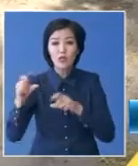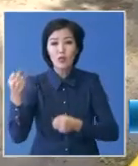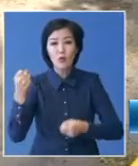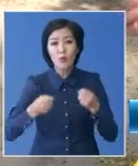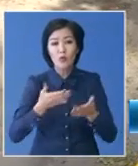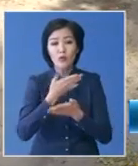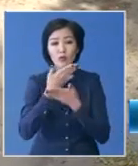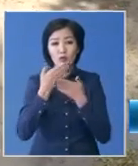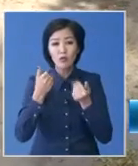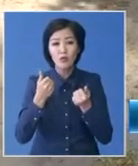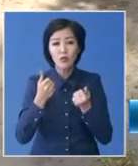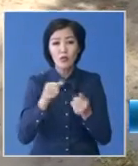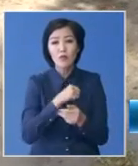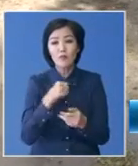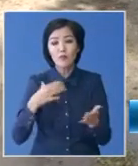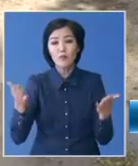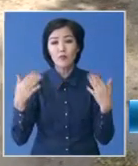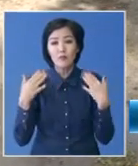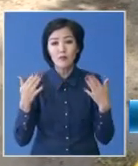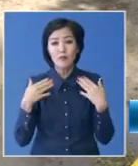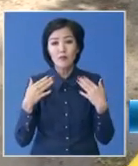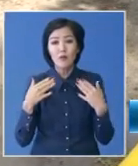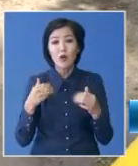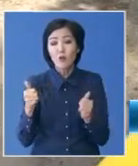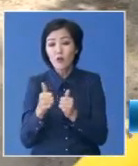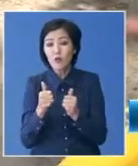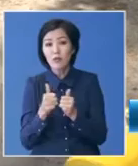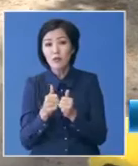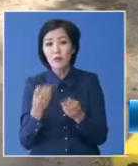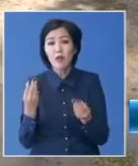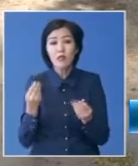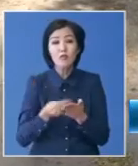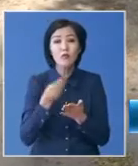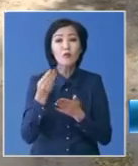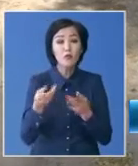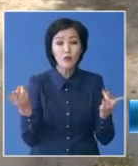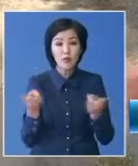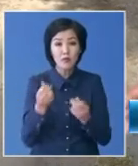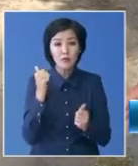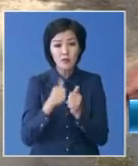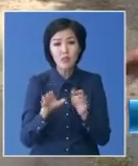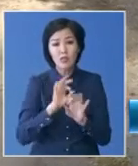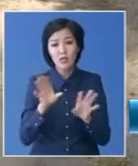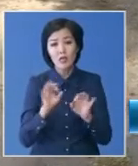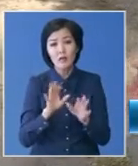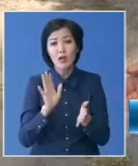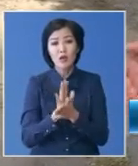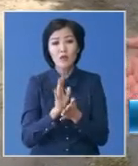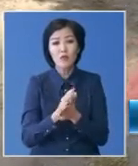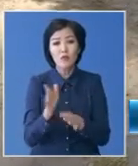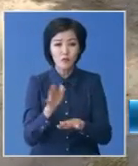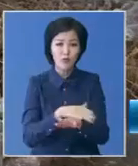жүріп демаламыз ғой. Сондықтан көршілеріме жиі айтамын, толық жинап берейік деп. Әйтпесе мына қоқыс осында айлап жата